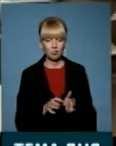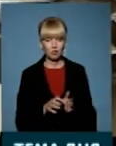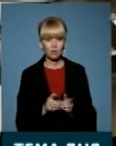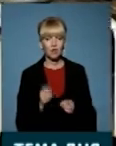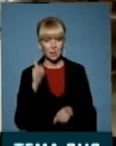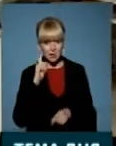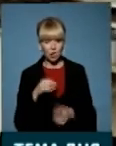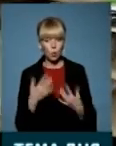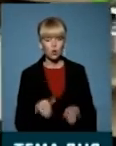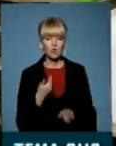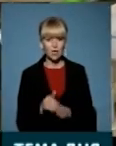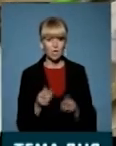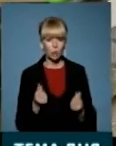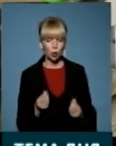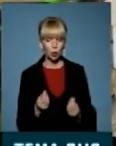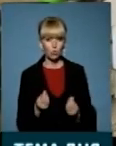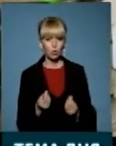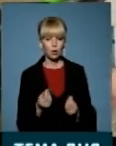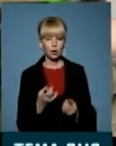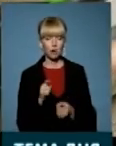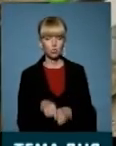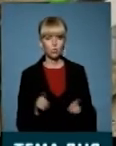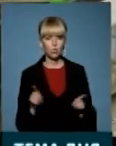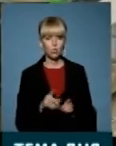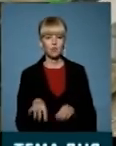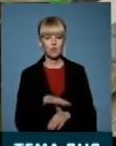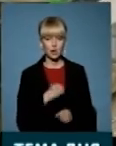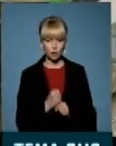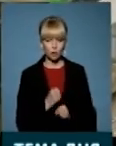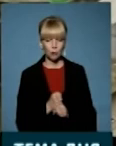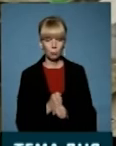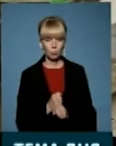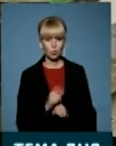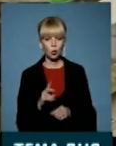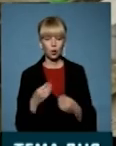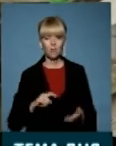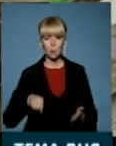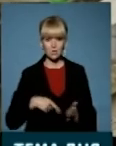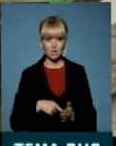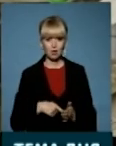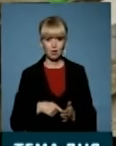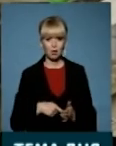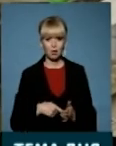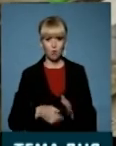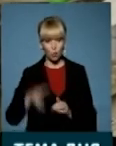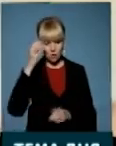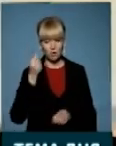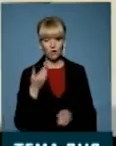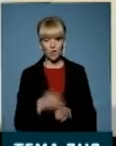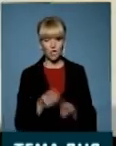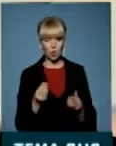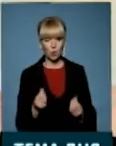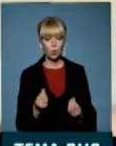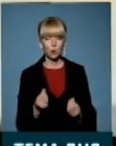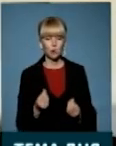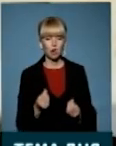Вони це знають, вже виділили гроші на те, щоб все зробити. Хто виділив? Міська, це освіта виділила гроші.